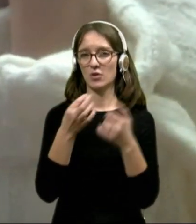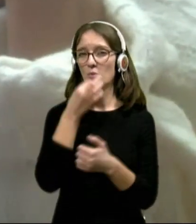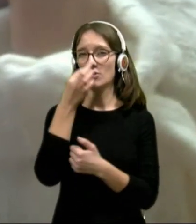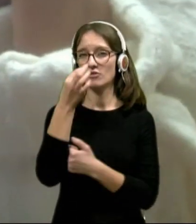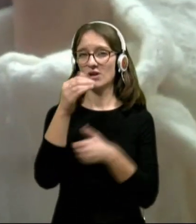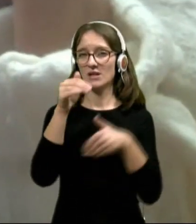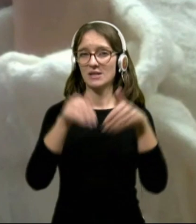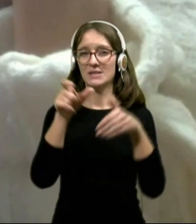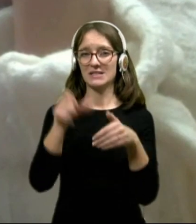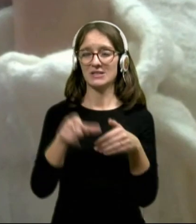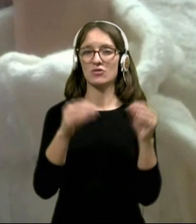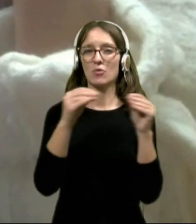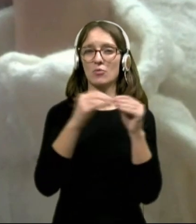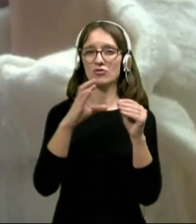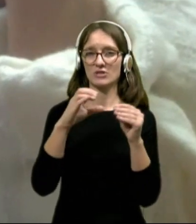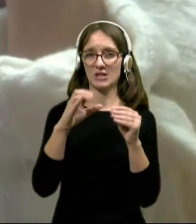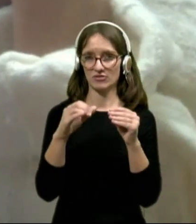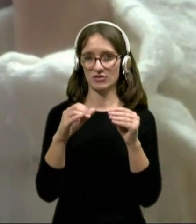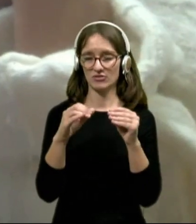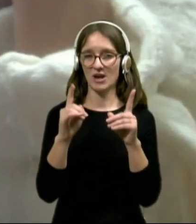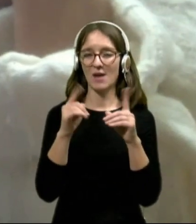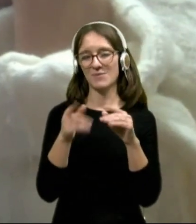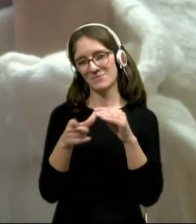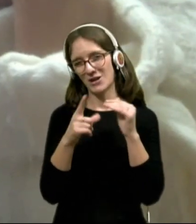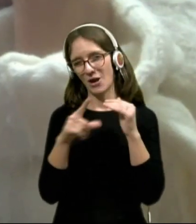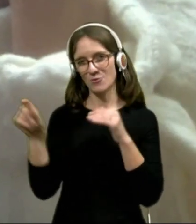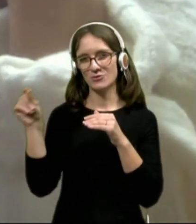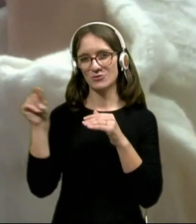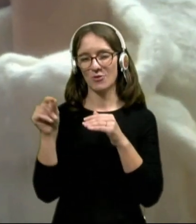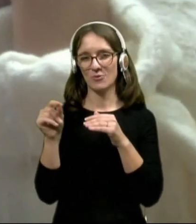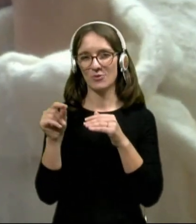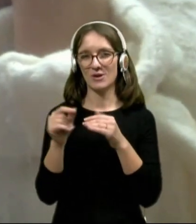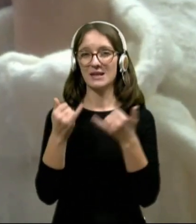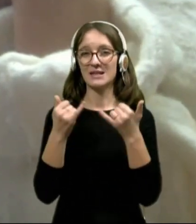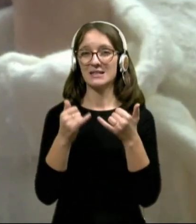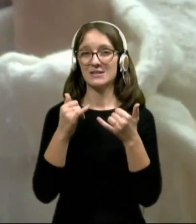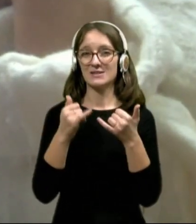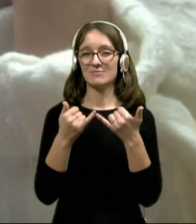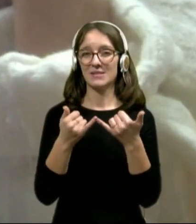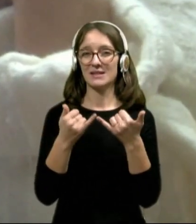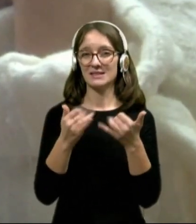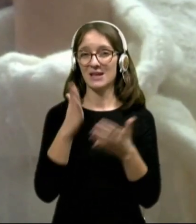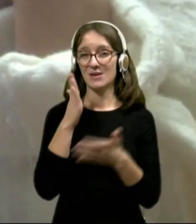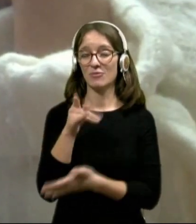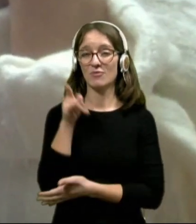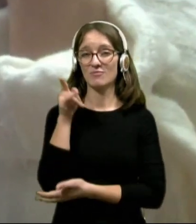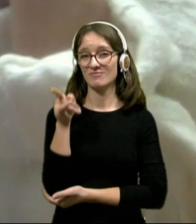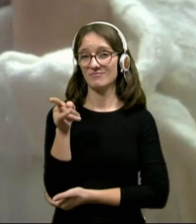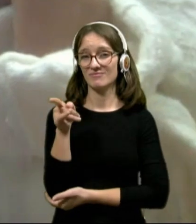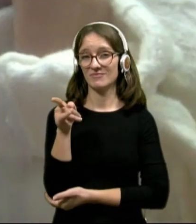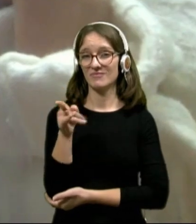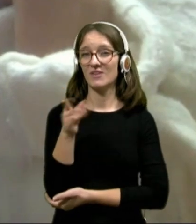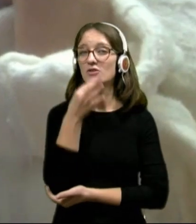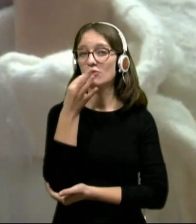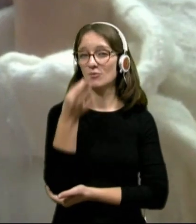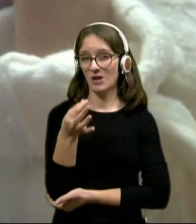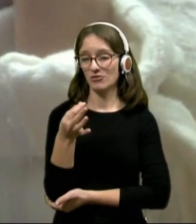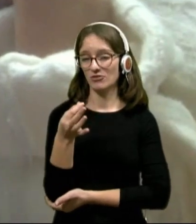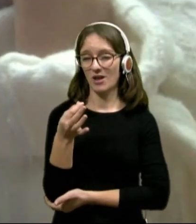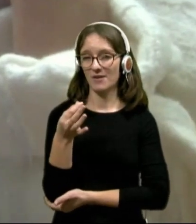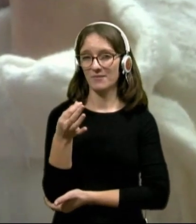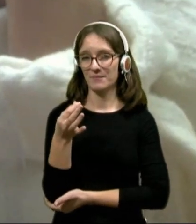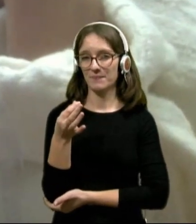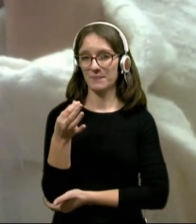Boštjančića, mi je všel, kad mi se dali besede, bom pa vam postavila.